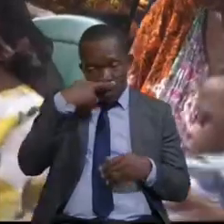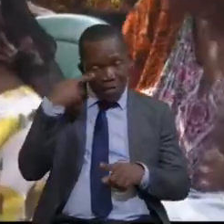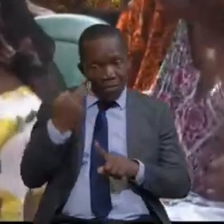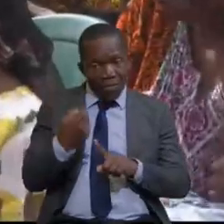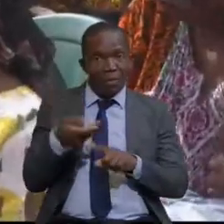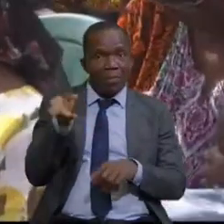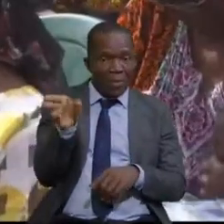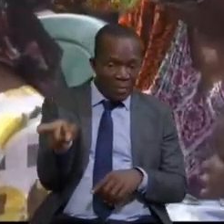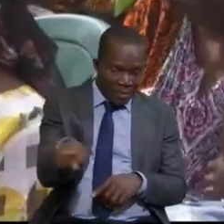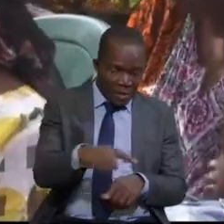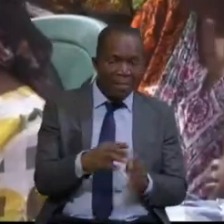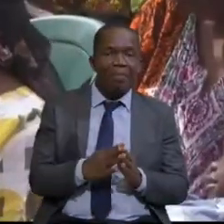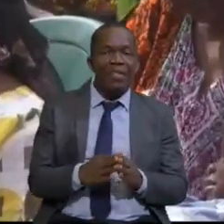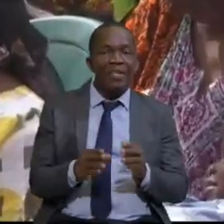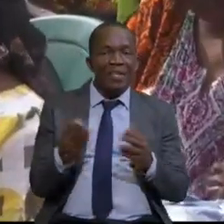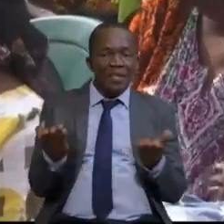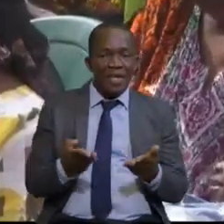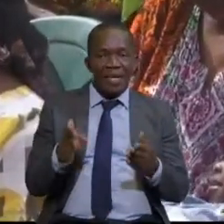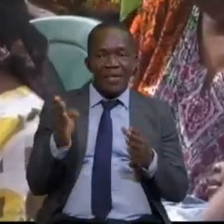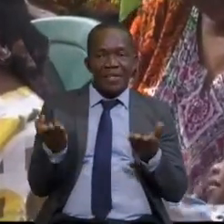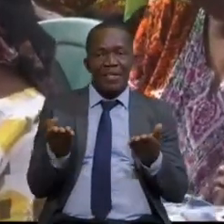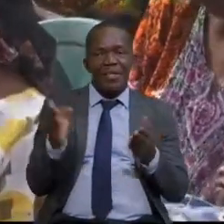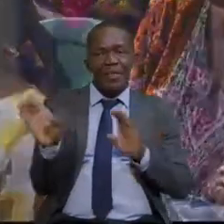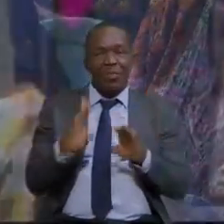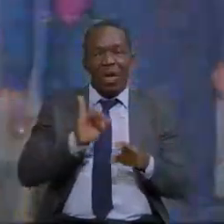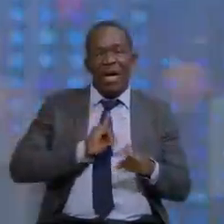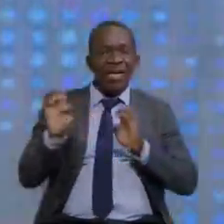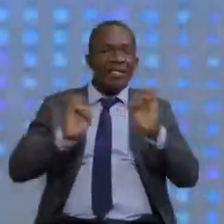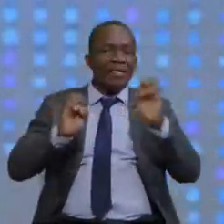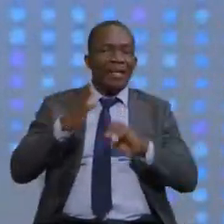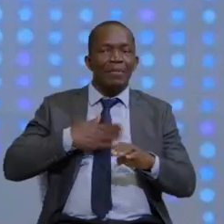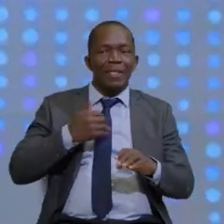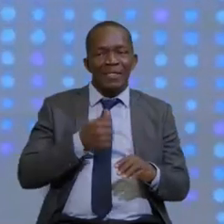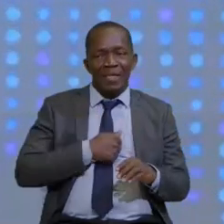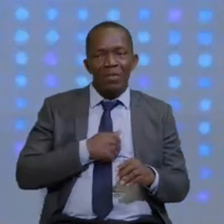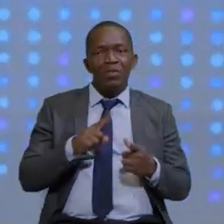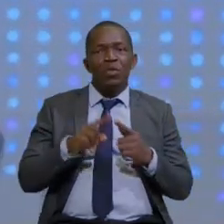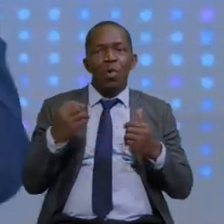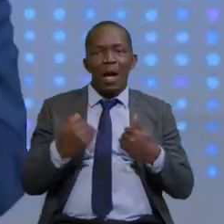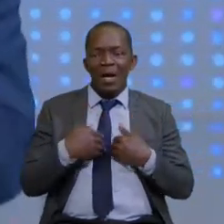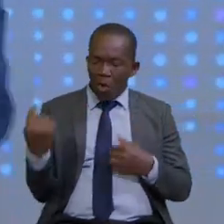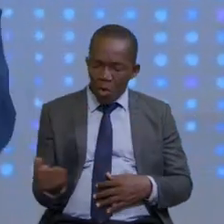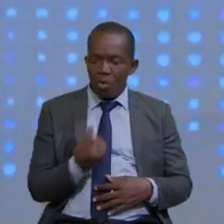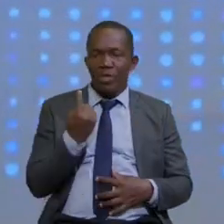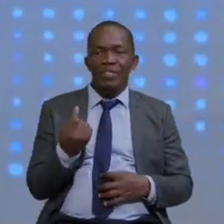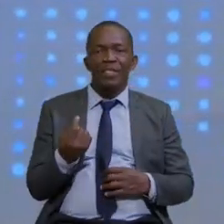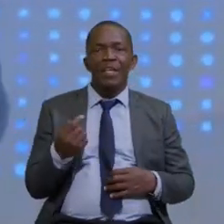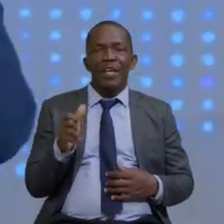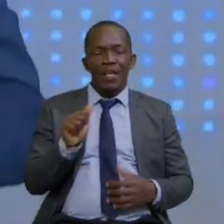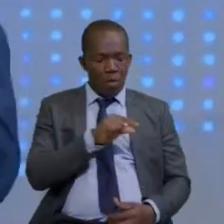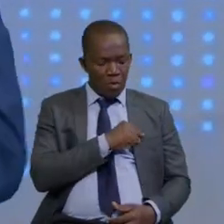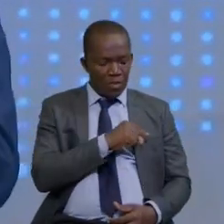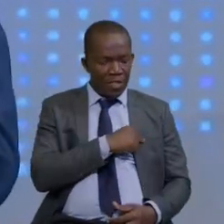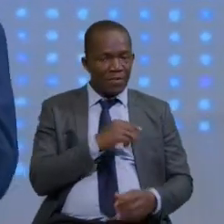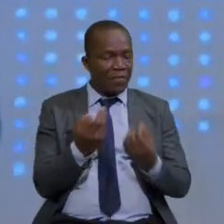Alors, j'ai dit, je m'efforce d'avoir constamment une conscience sans reproche devant Dieu et devant les hommes. Il